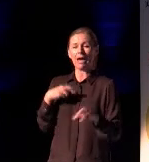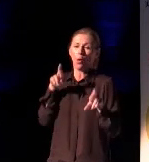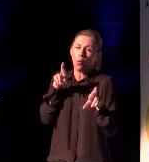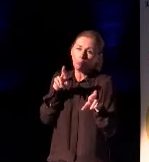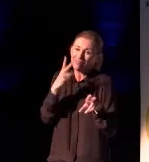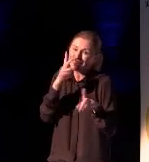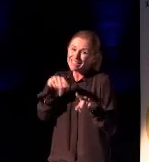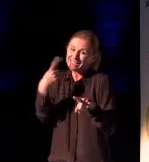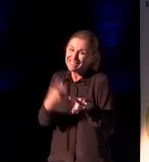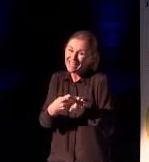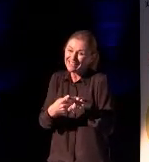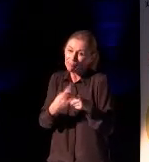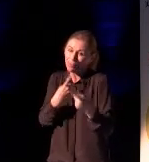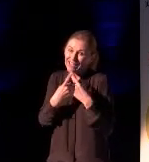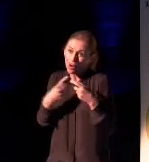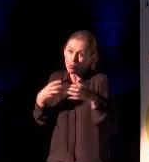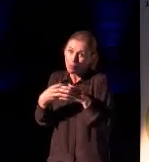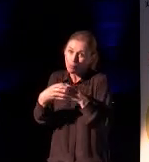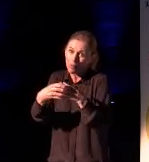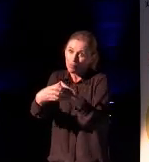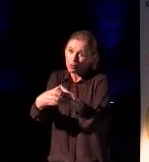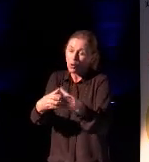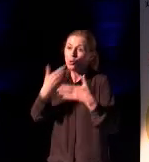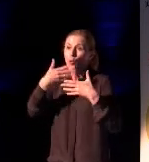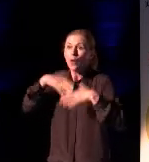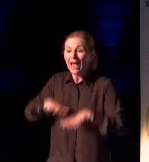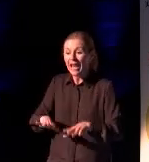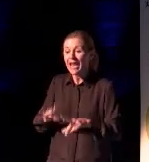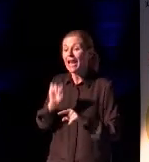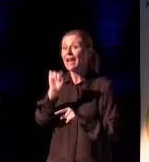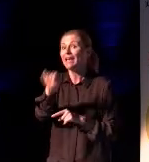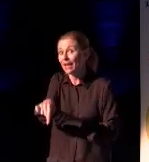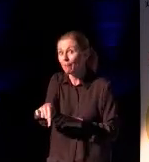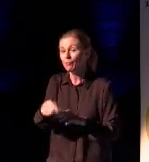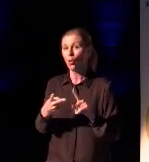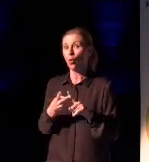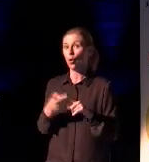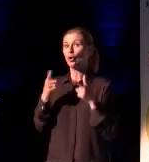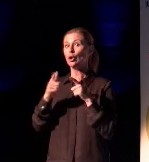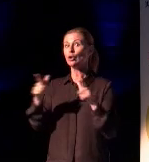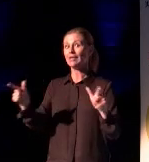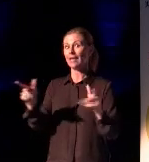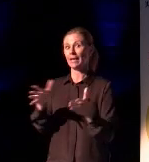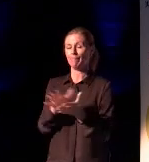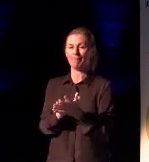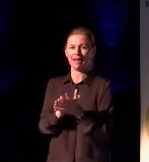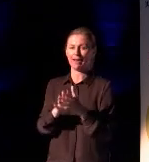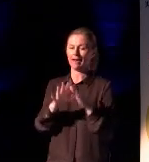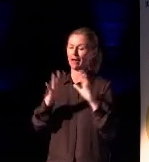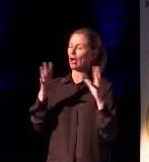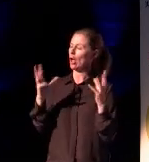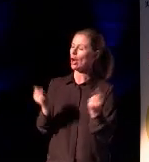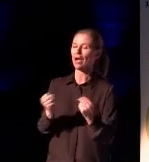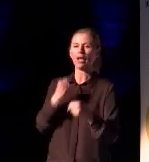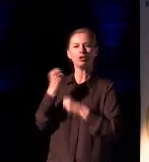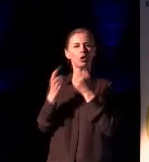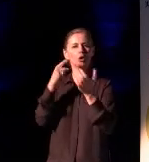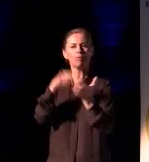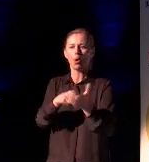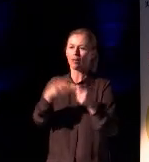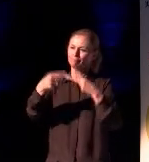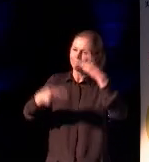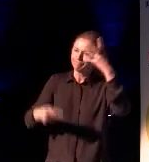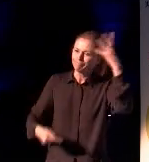håper at vi ses igjen på et av dialogmøtene. God helg når det kommer så langt, og lykke til med alle deres gjøremål.